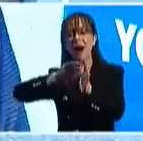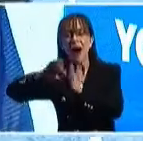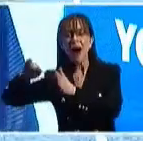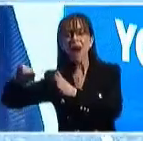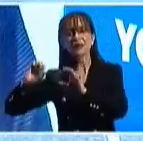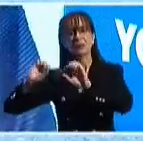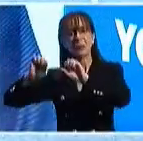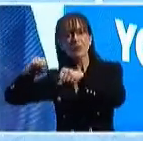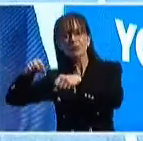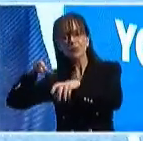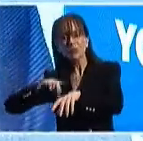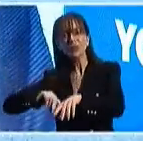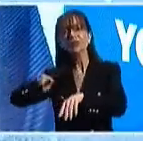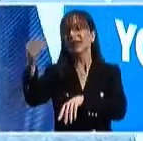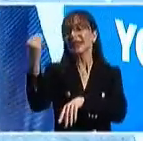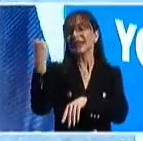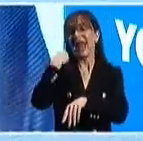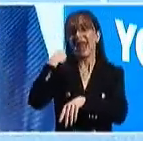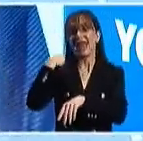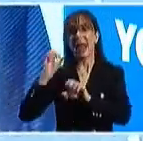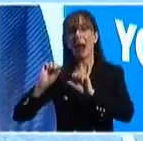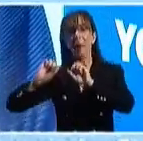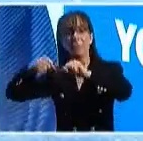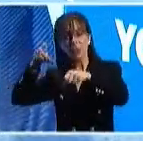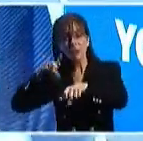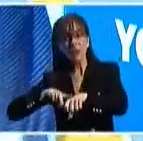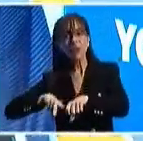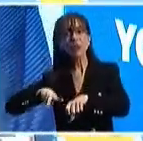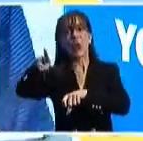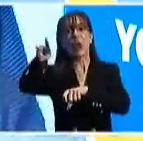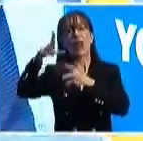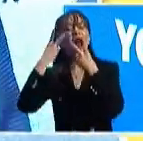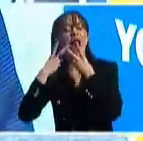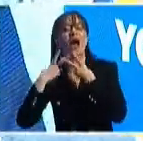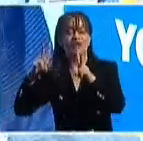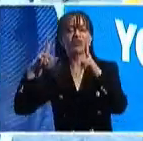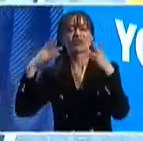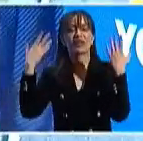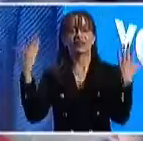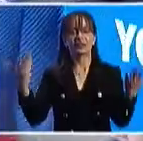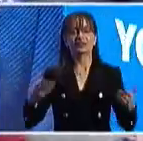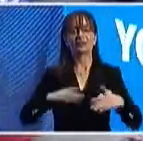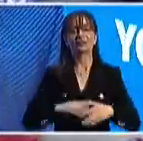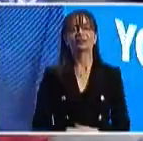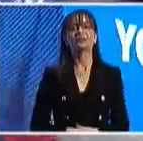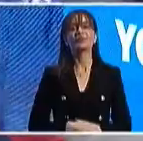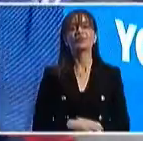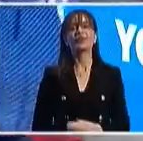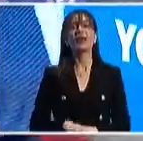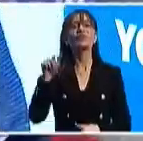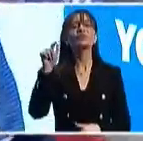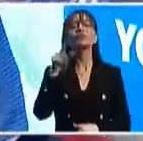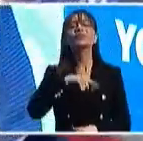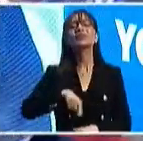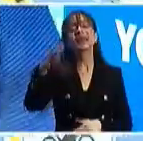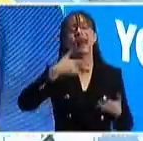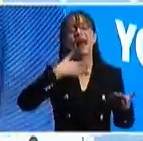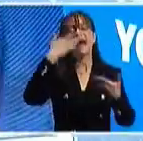yeni motor yollarını devreye alıyoruz. Burada görselini paylaştığımız,